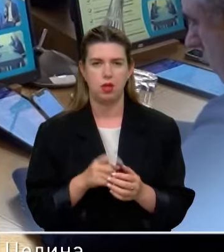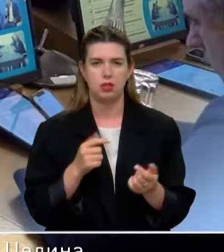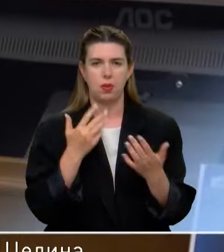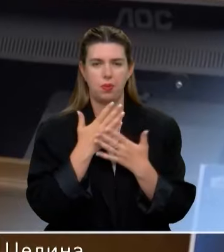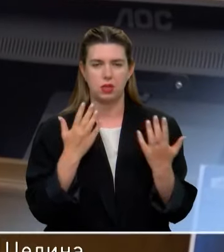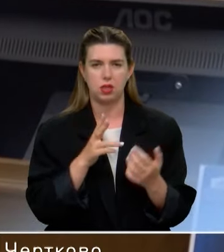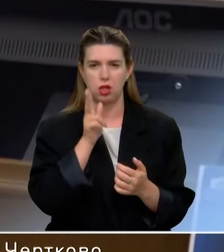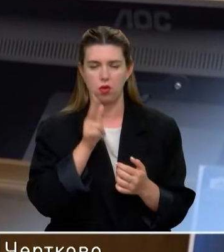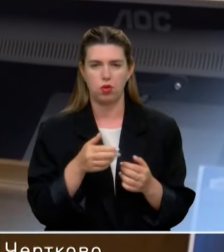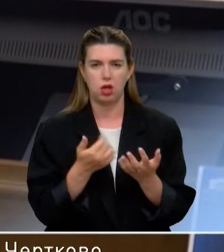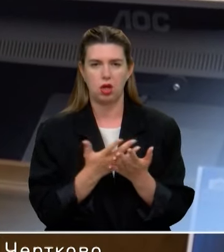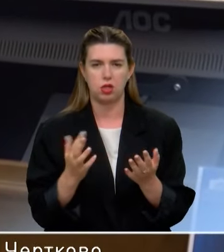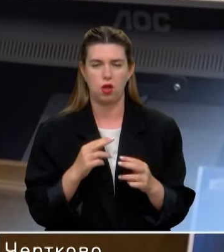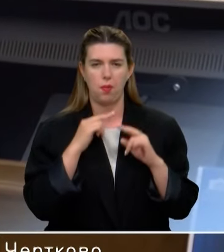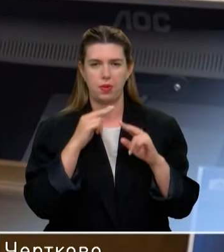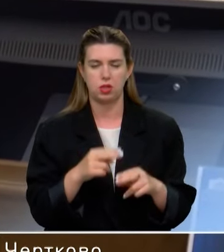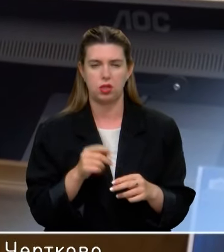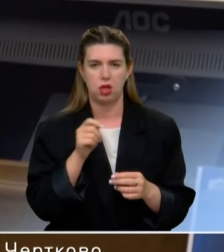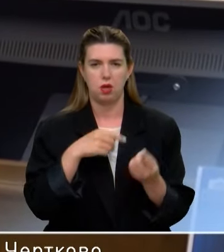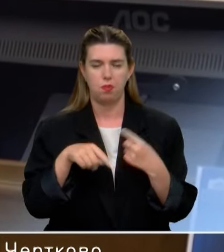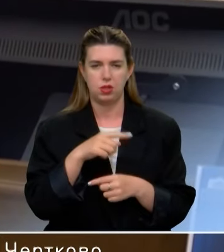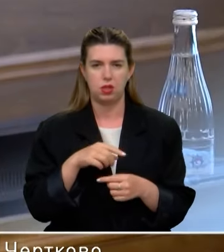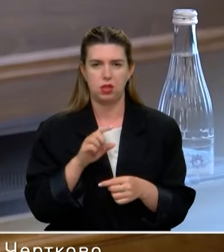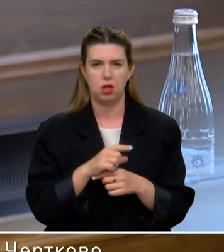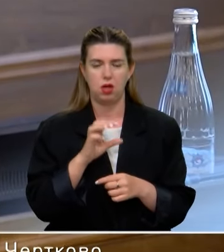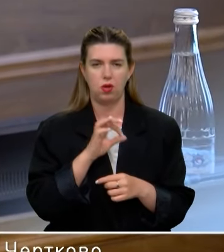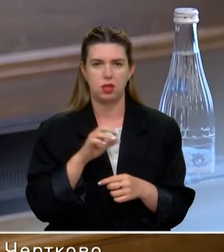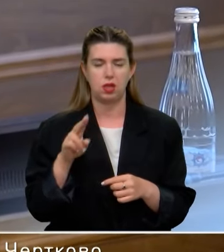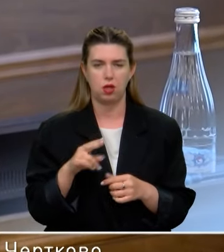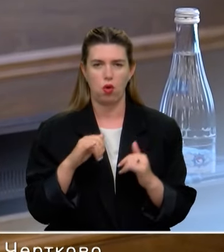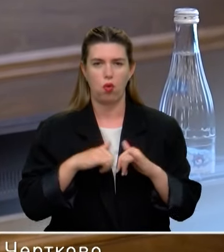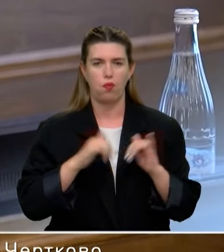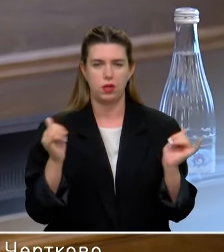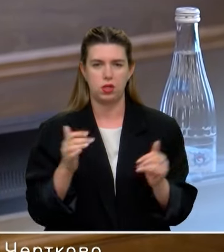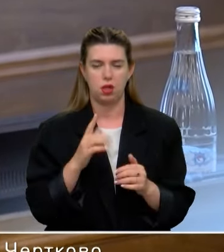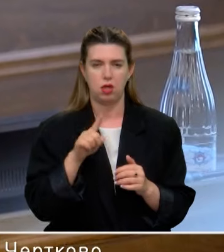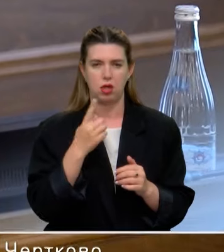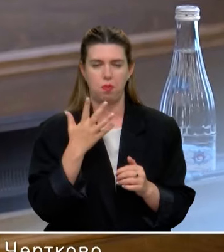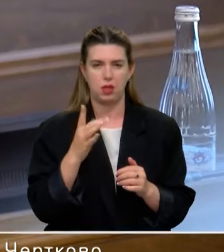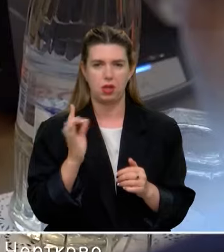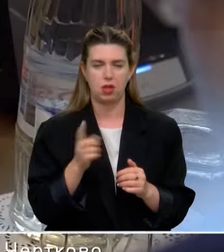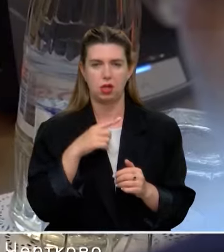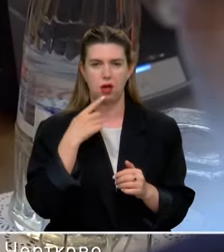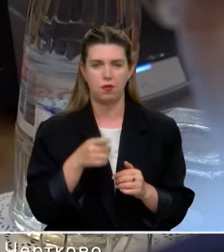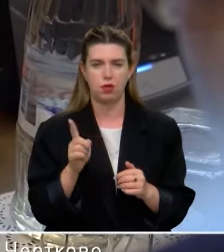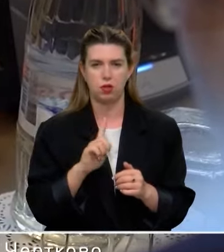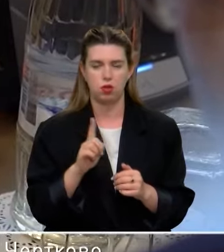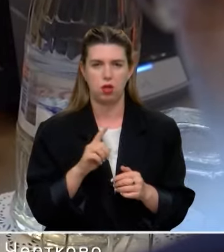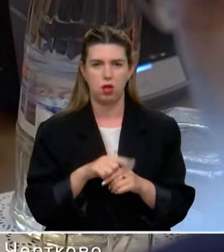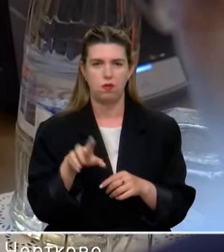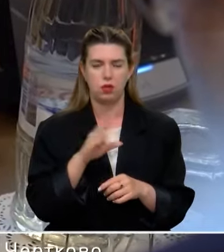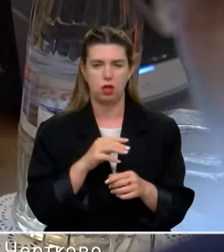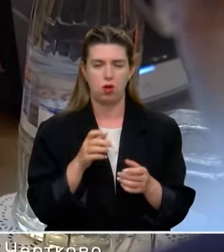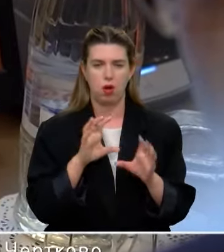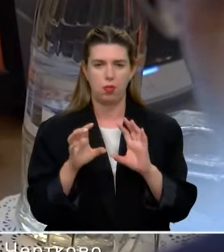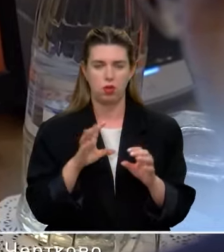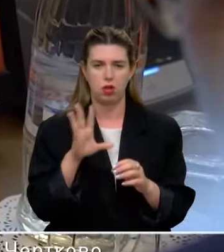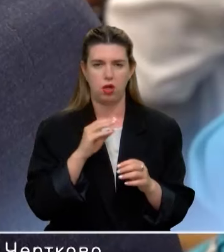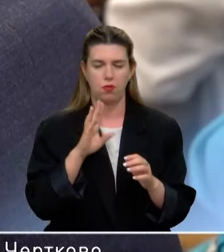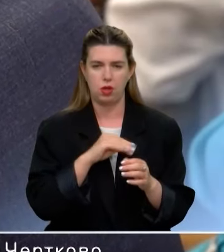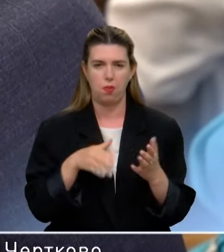бизнесс количество обращений к бизнес-омбудсмен Олегу резе увеличилось в полтора раза Это говорит о том что аппарат уполномоченного